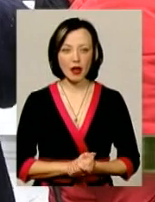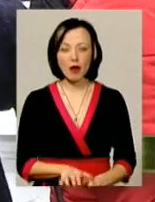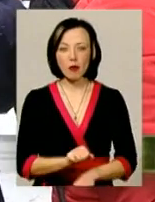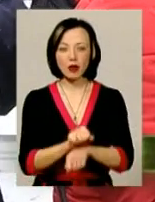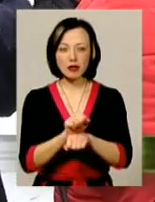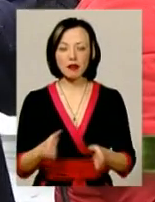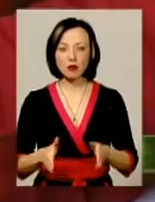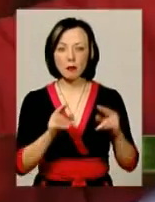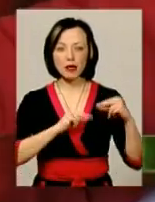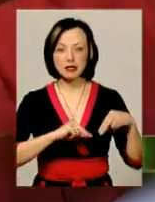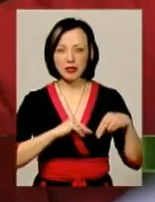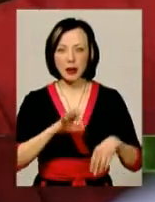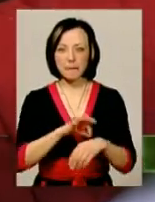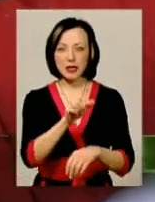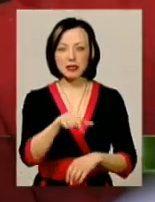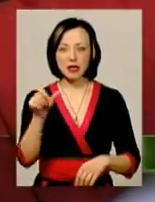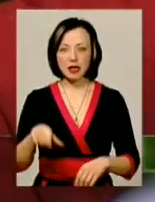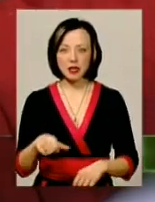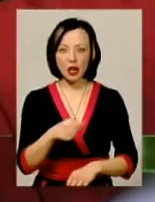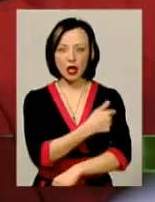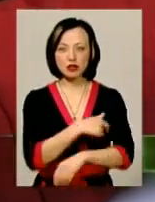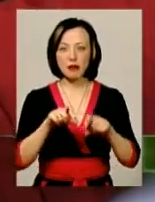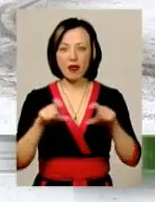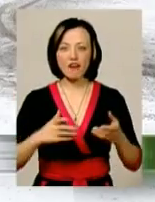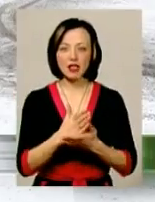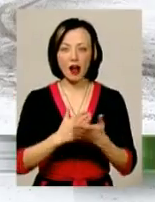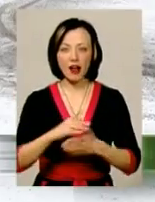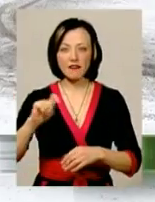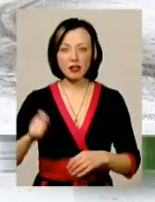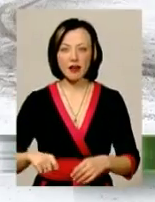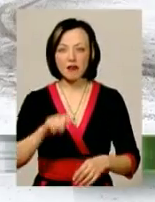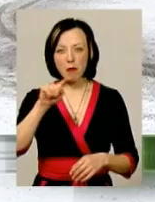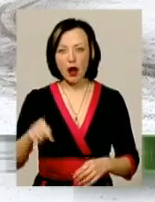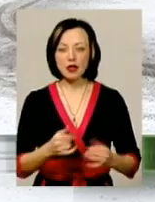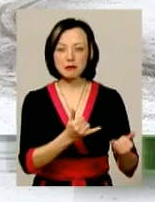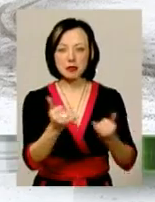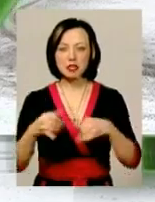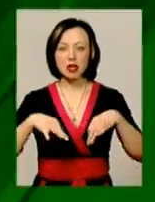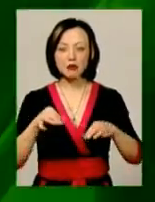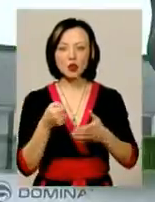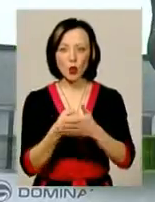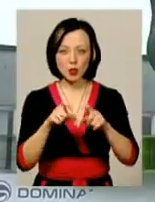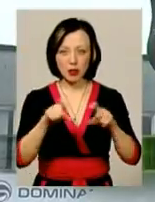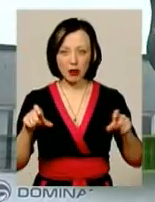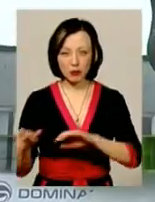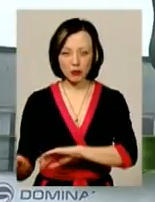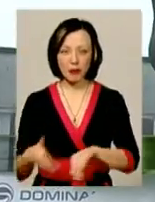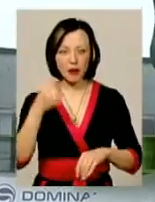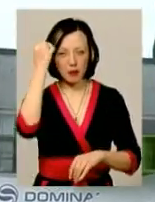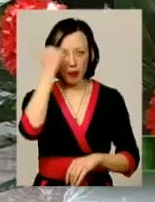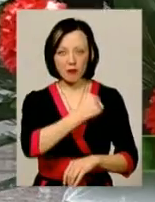Протест на дорозі. Працівники та пацієнти шпиталю ветеранів війни вимагають забезпечити транспорт до медзакладу.